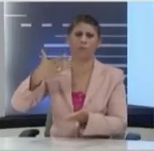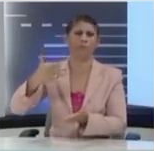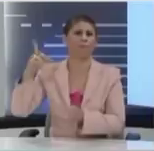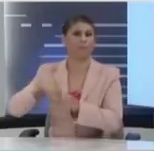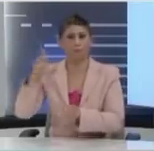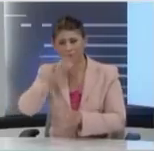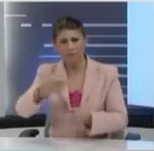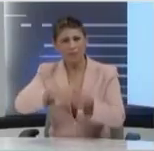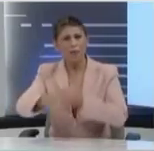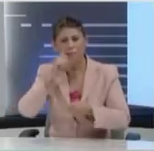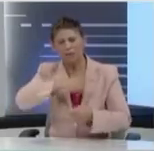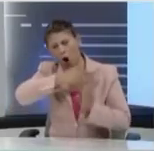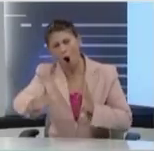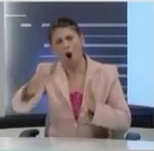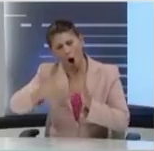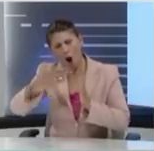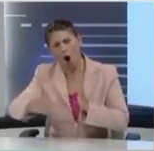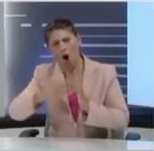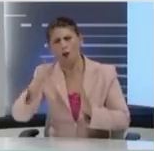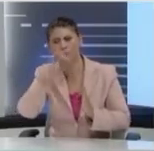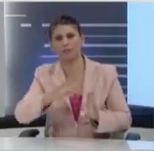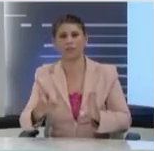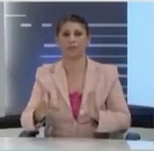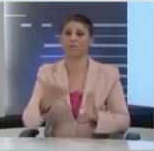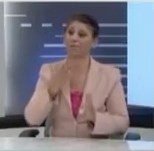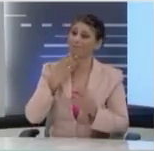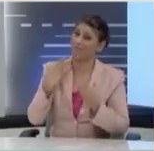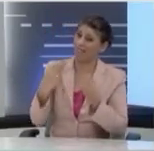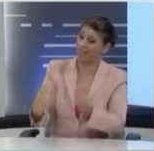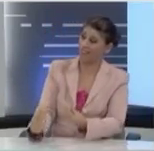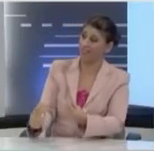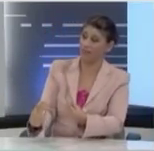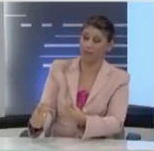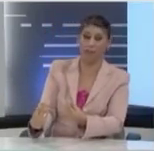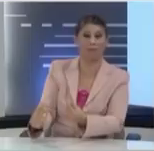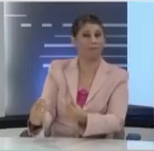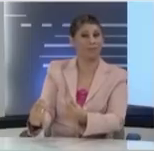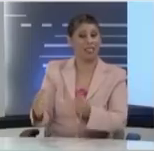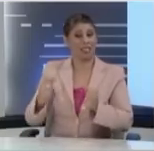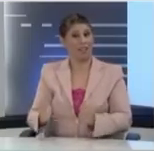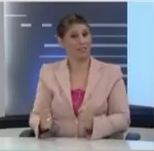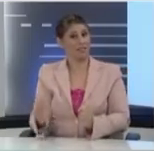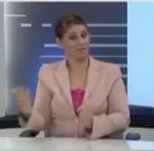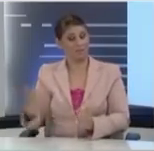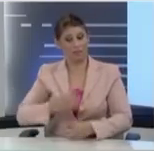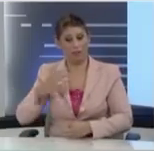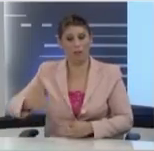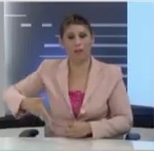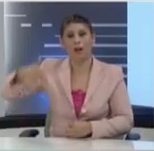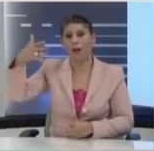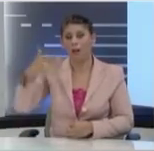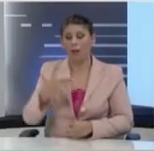ψεύτες οι αγορές, ψεύτες όλοι. Πολύ ωραία γραμμή, κύριε Μητσοτάκη, έχετε αναλάβει